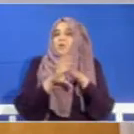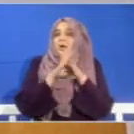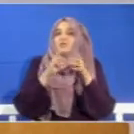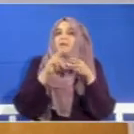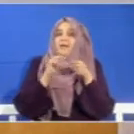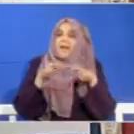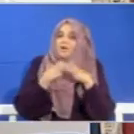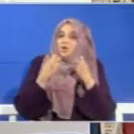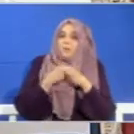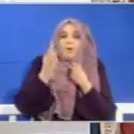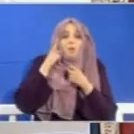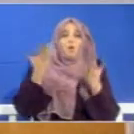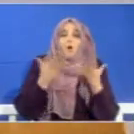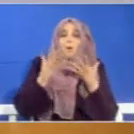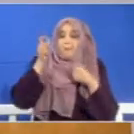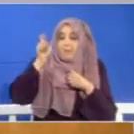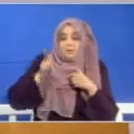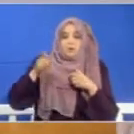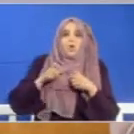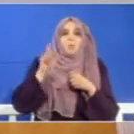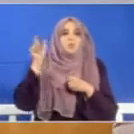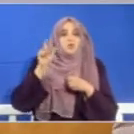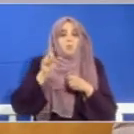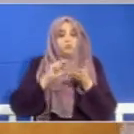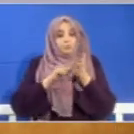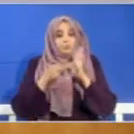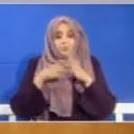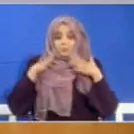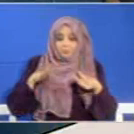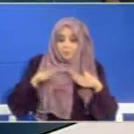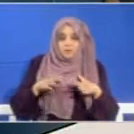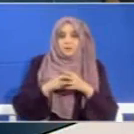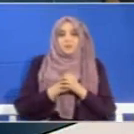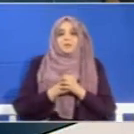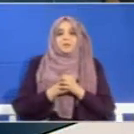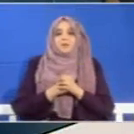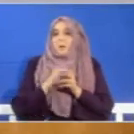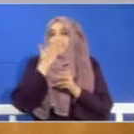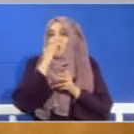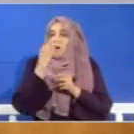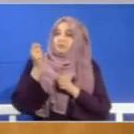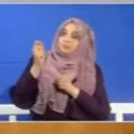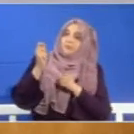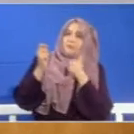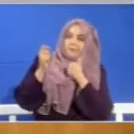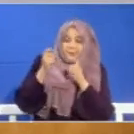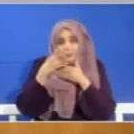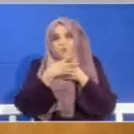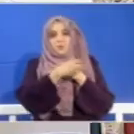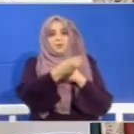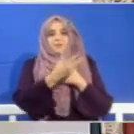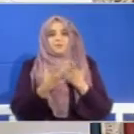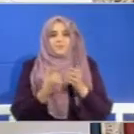المسلم بثوبه وأناقته ومرآته قبل أن يخرج إلى الخارج. سبحان الله. وكانت